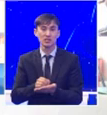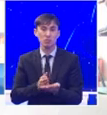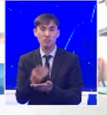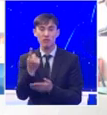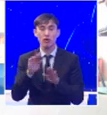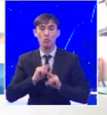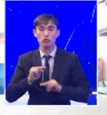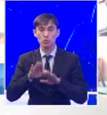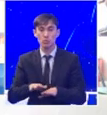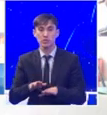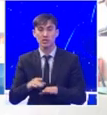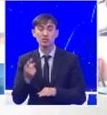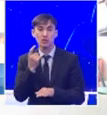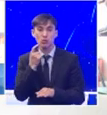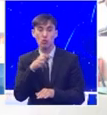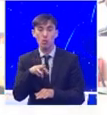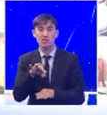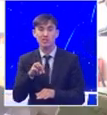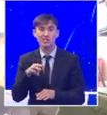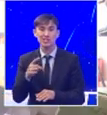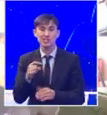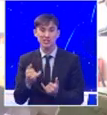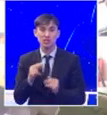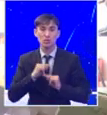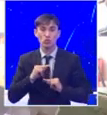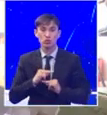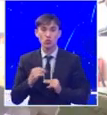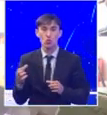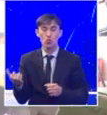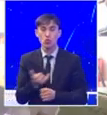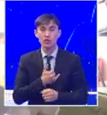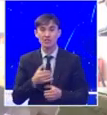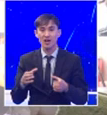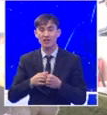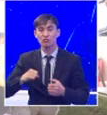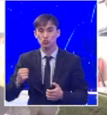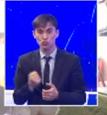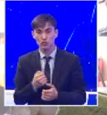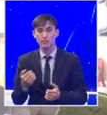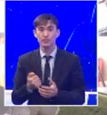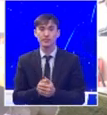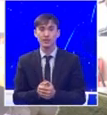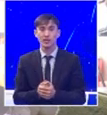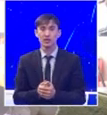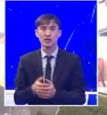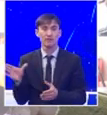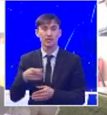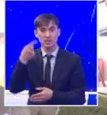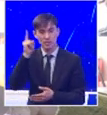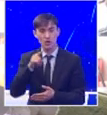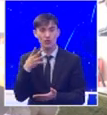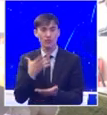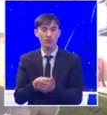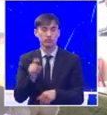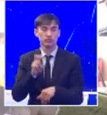место» стоматологию «Мажантес». Теперь я здесь работаю. У нас коллектив очень дружелюбный. Все врачи